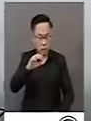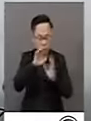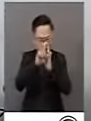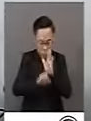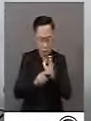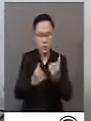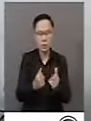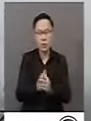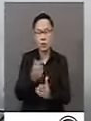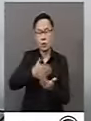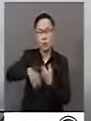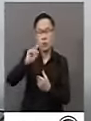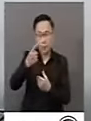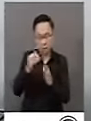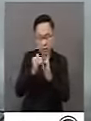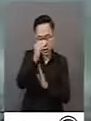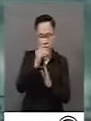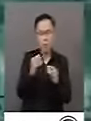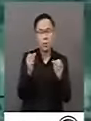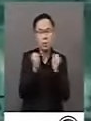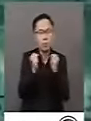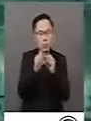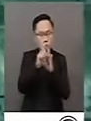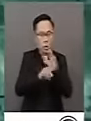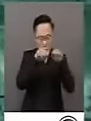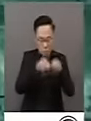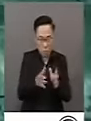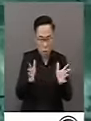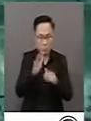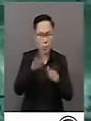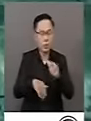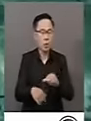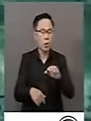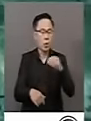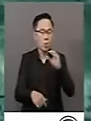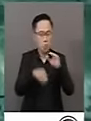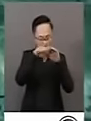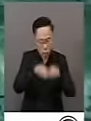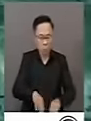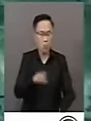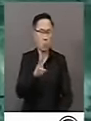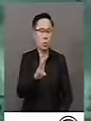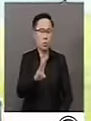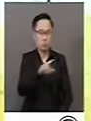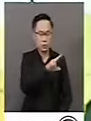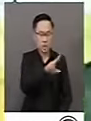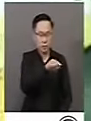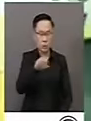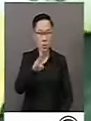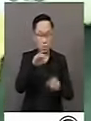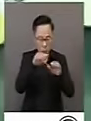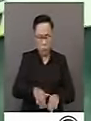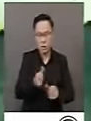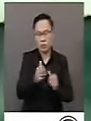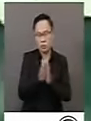ลมหนาวจะแผ่ลงมาปกคลุมนะครับภาคเหนืออุณหภูมิจะลดมากที่สุดนะครับเพราะว่ามี 2ปัจจัยที่ทำให้อุณหภูมิลดนะครับส่วนบริเวณของ